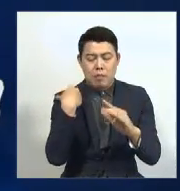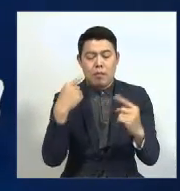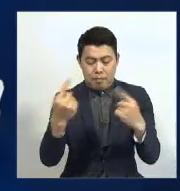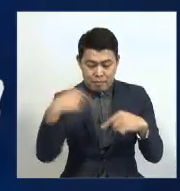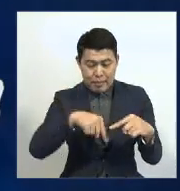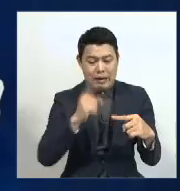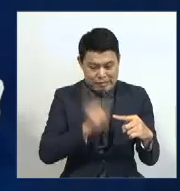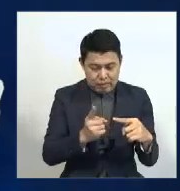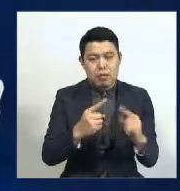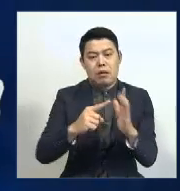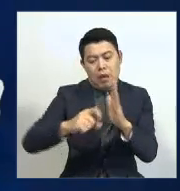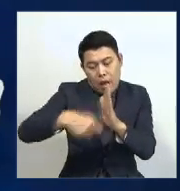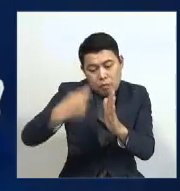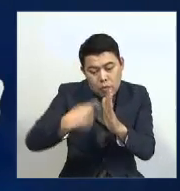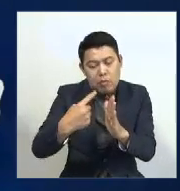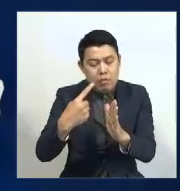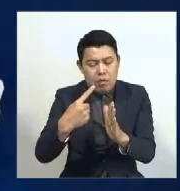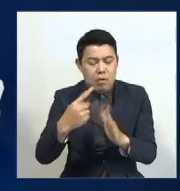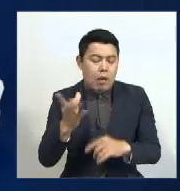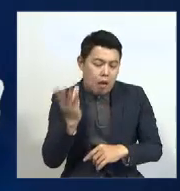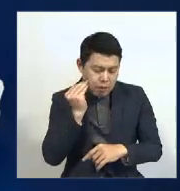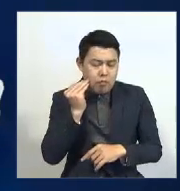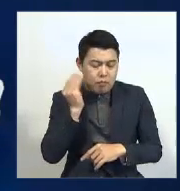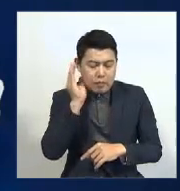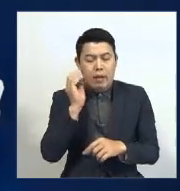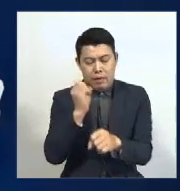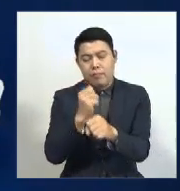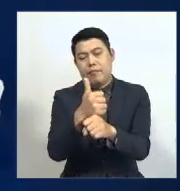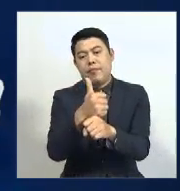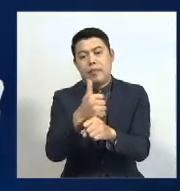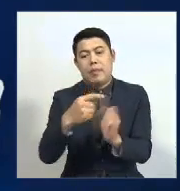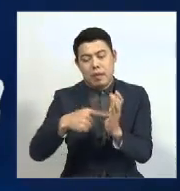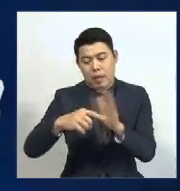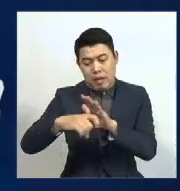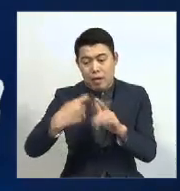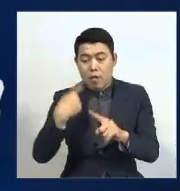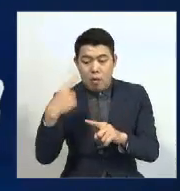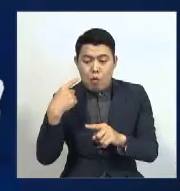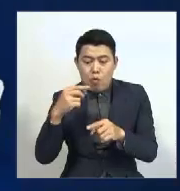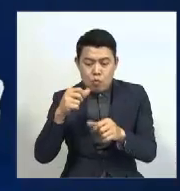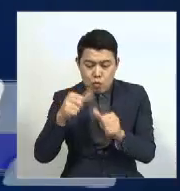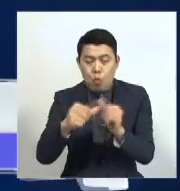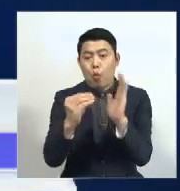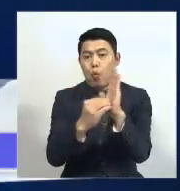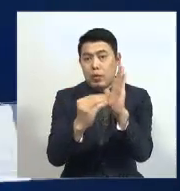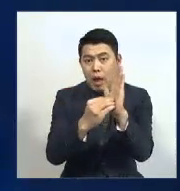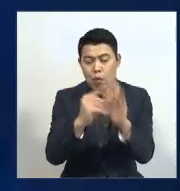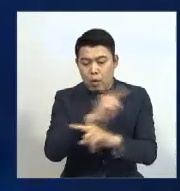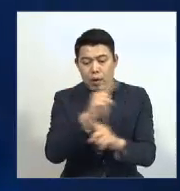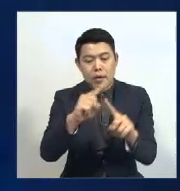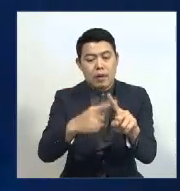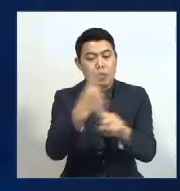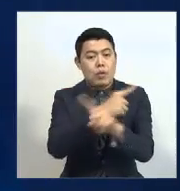ริงข้อที่จริงดังกล่าวก็รับฟังได้เพียงว่าผู้ถูกร้องอยู่ในกรุงเทพมหานครในวันที่